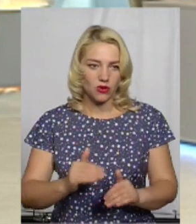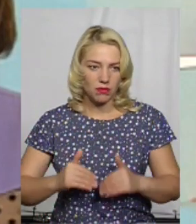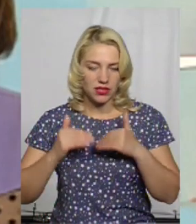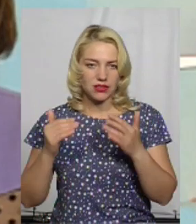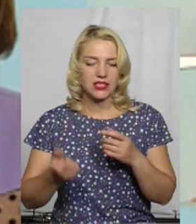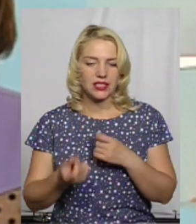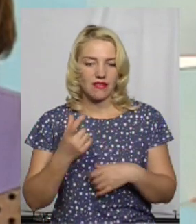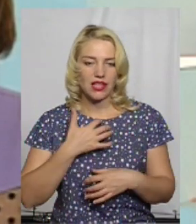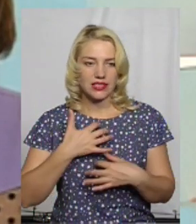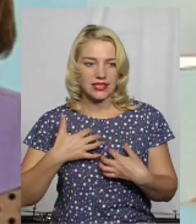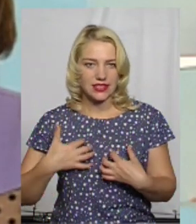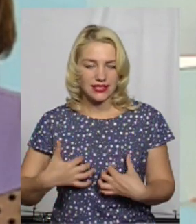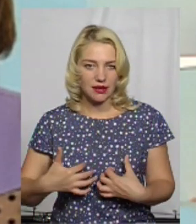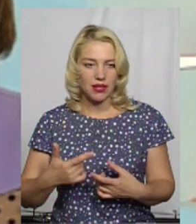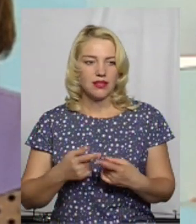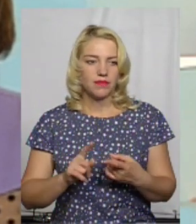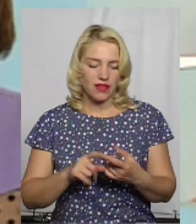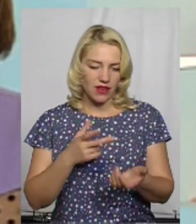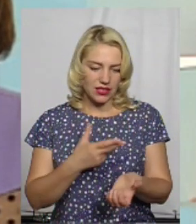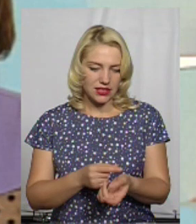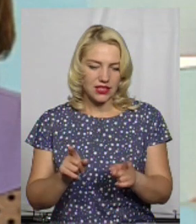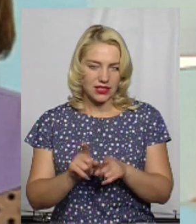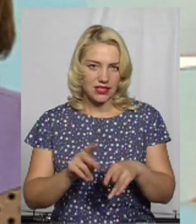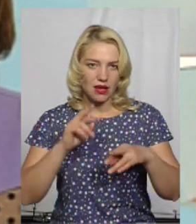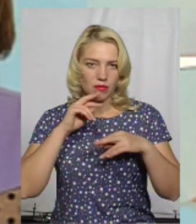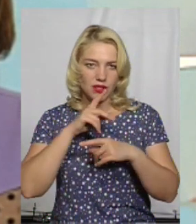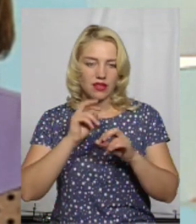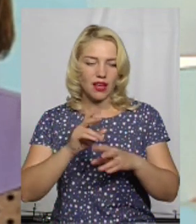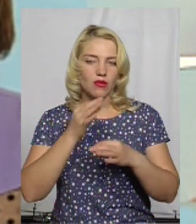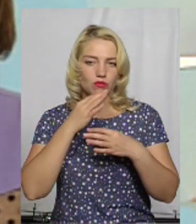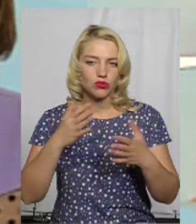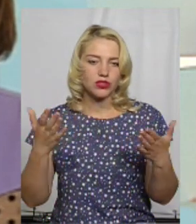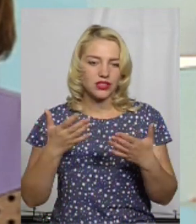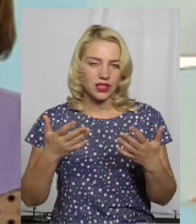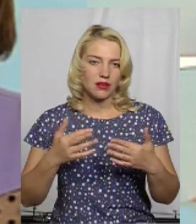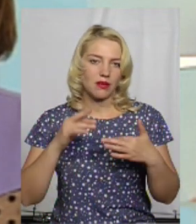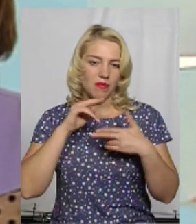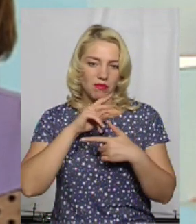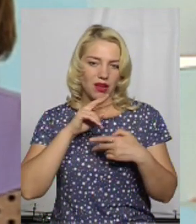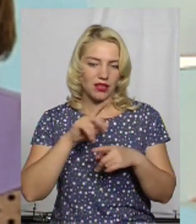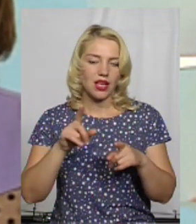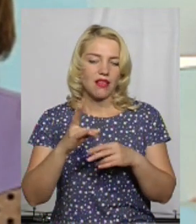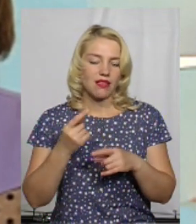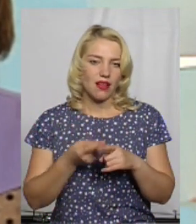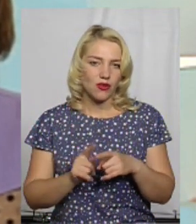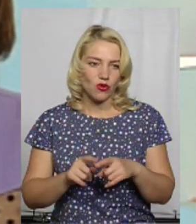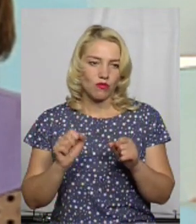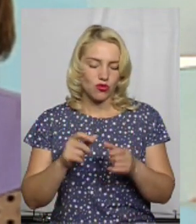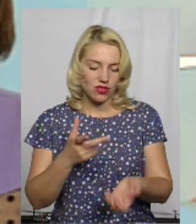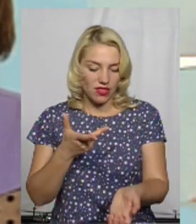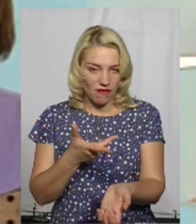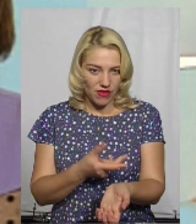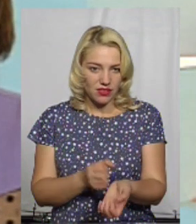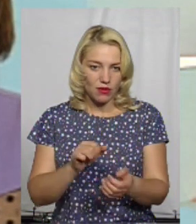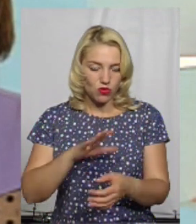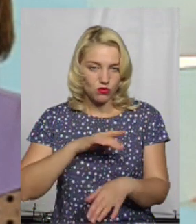температура, з'являється сип. Ну, вакцина – це такий самий медичний препарат, як і будь-який інший препарат. І на нього так само на введення може